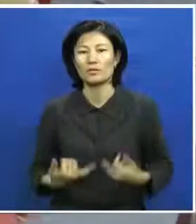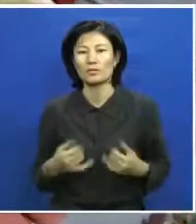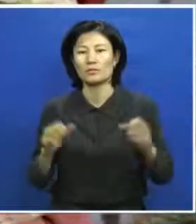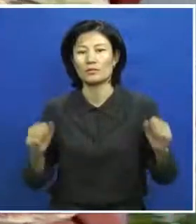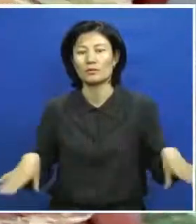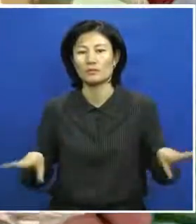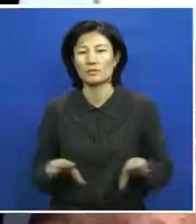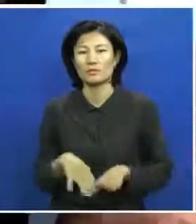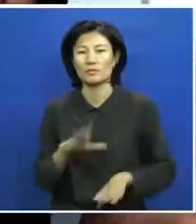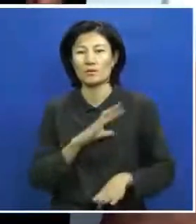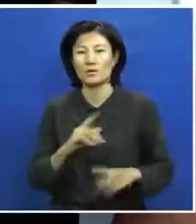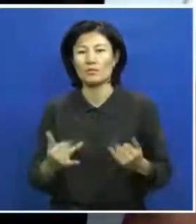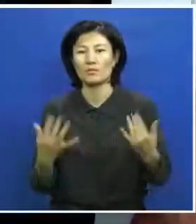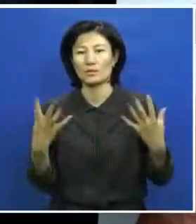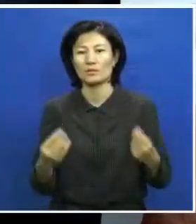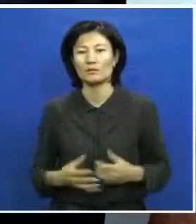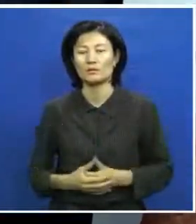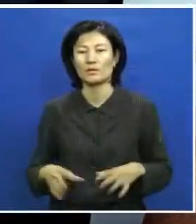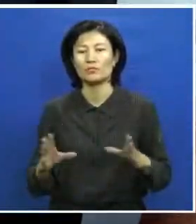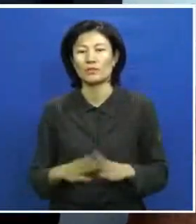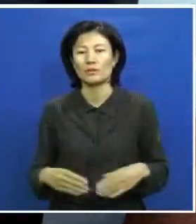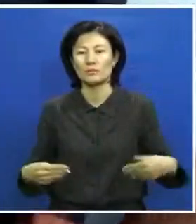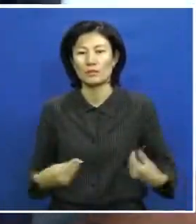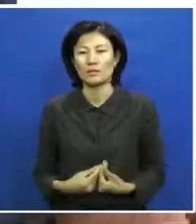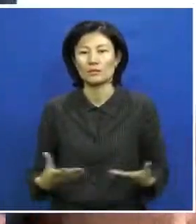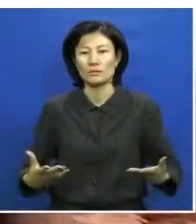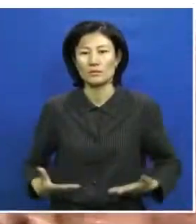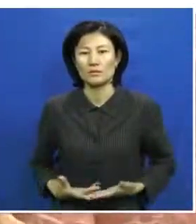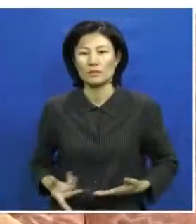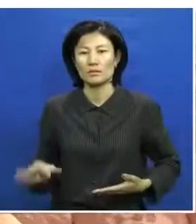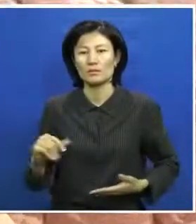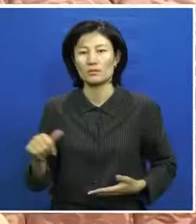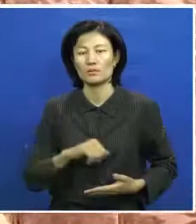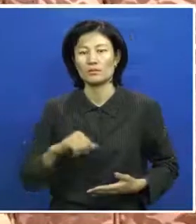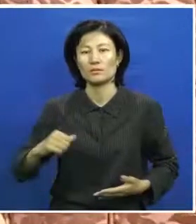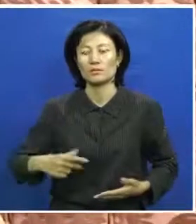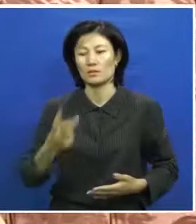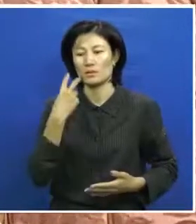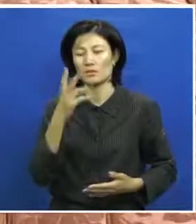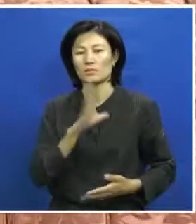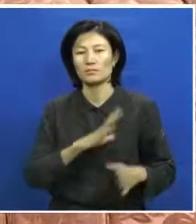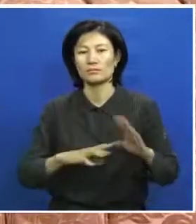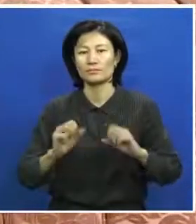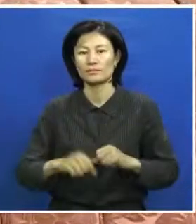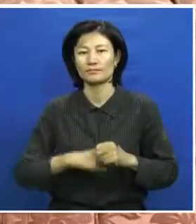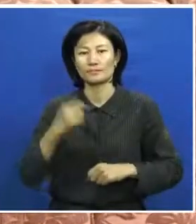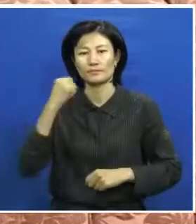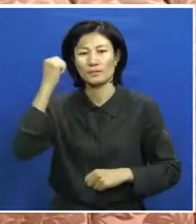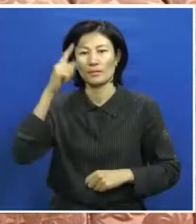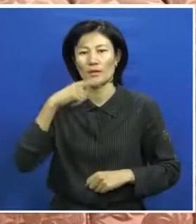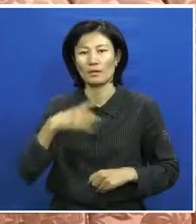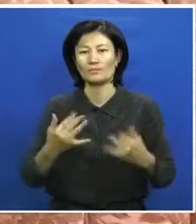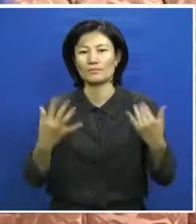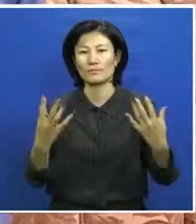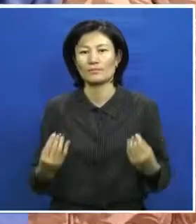ордендермен наградталған. Бүгінде немересінің отбасында тұрады. Ардақты ардагерлер өздеріне көрсетілген құрметке марқайып алғыстарын білдірді. Айта